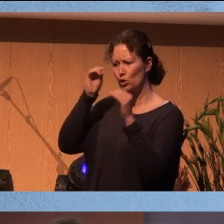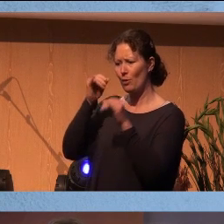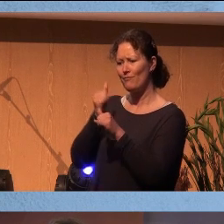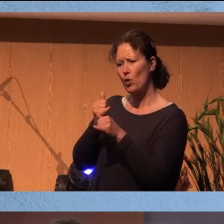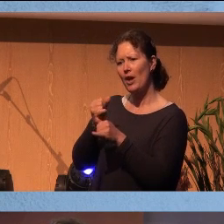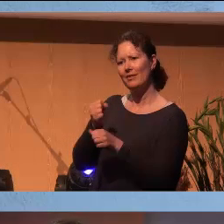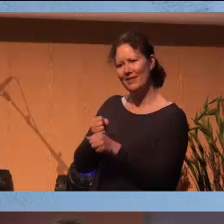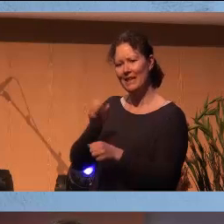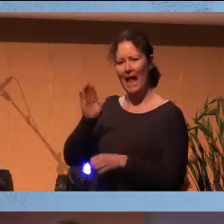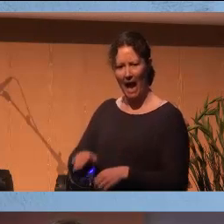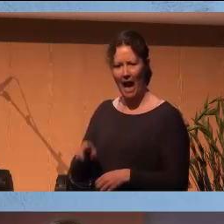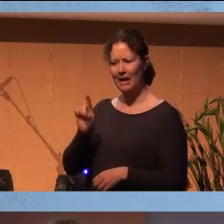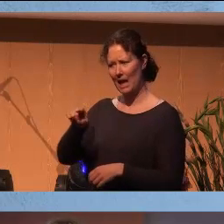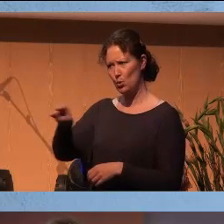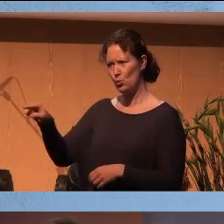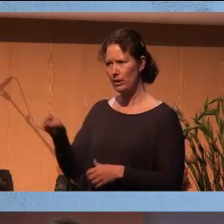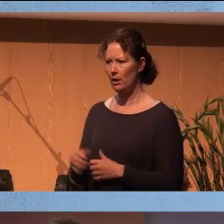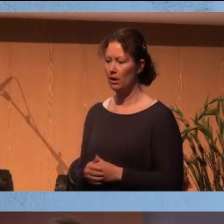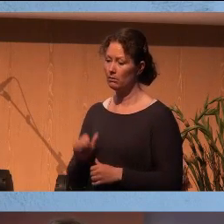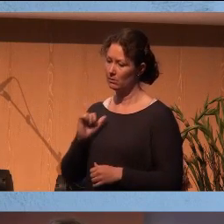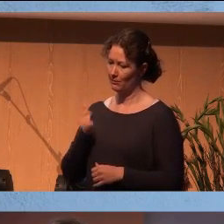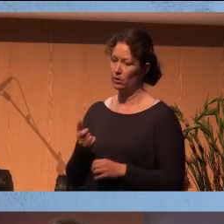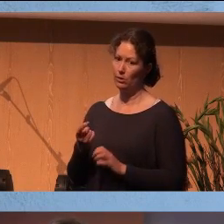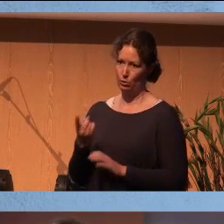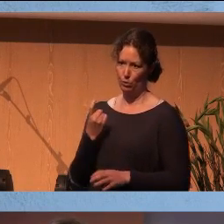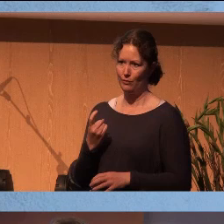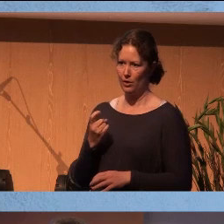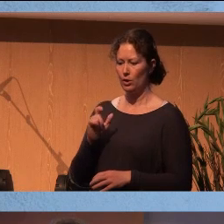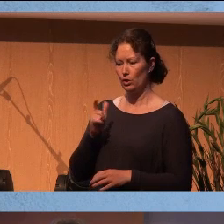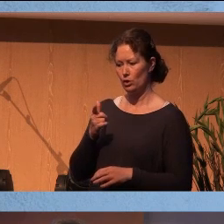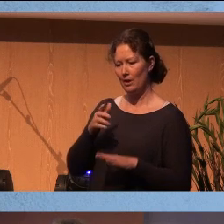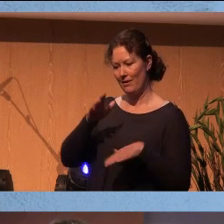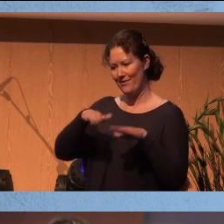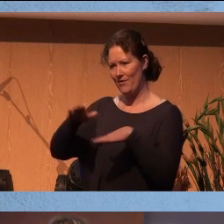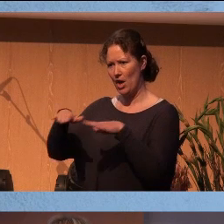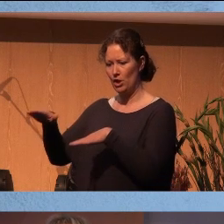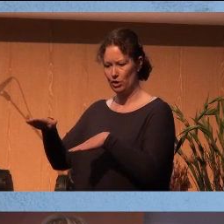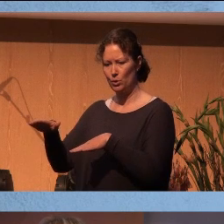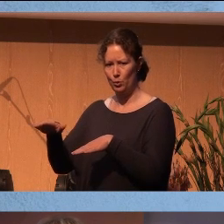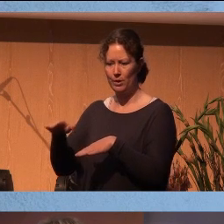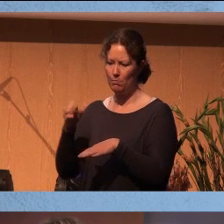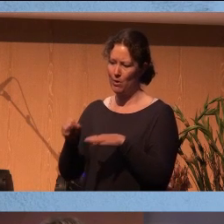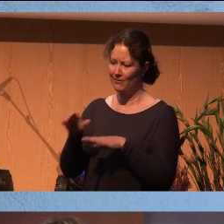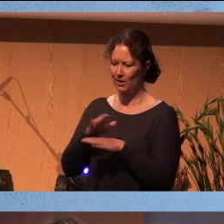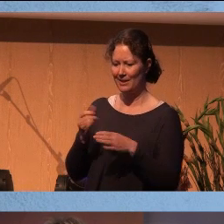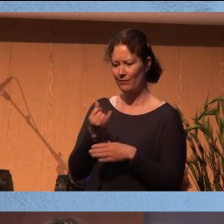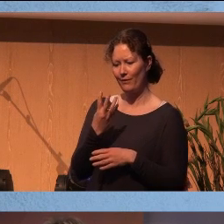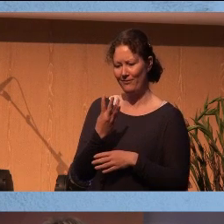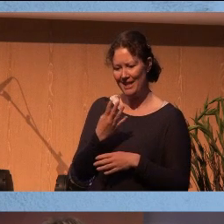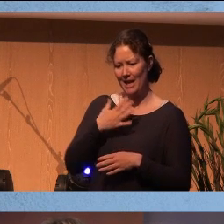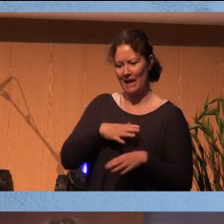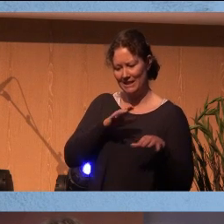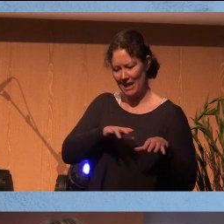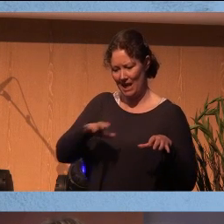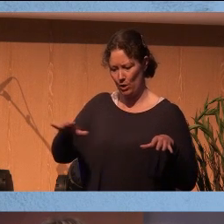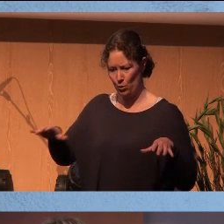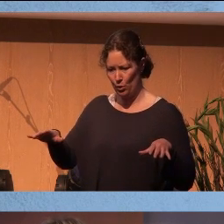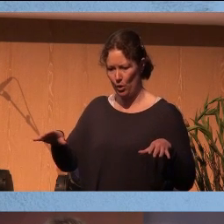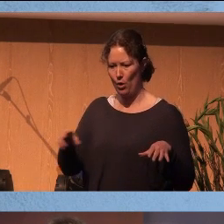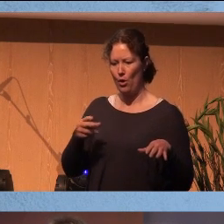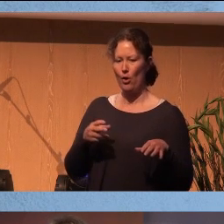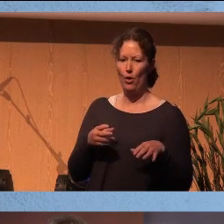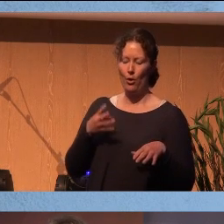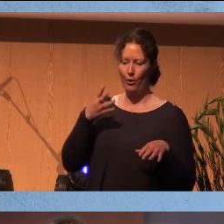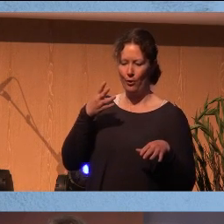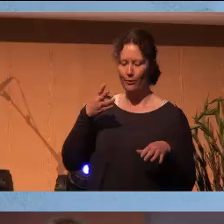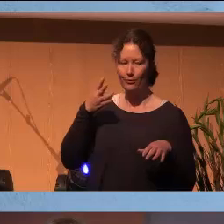ute Det selvfølgelig en utfordring fordi variasjonen blant annet ivaretas innenfor 4 helseregioner og 428